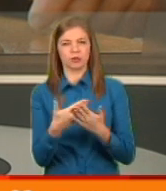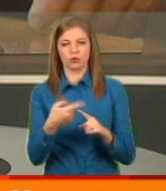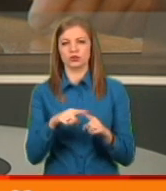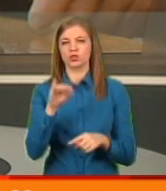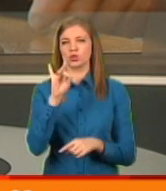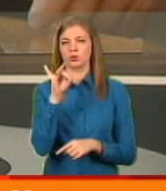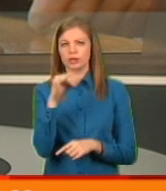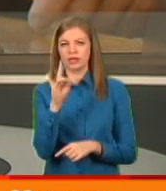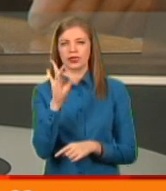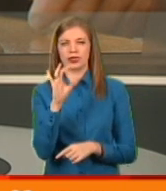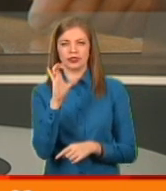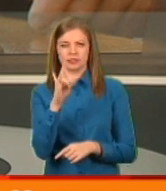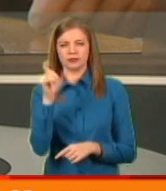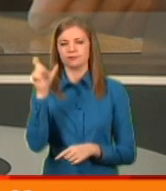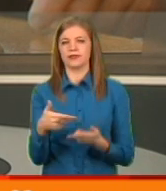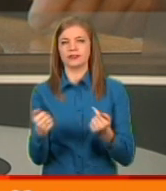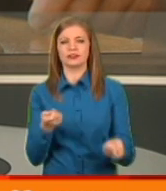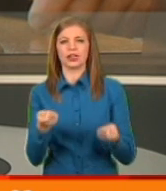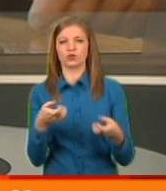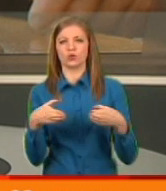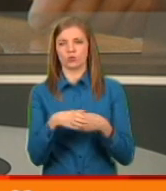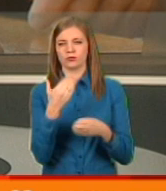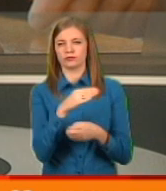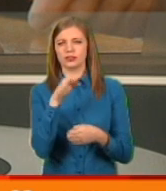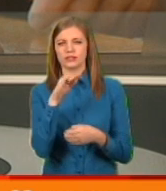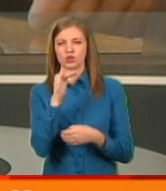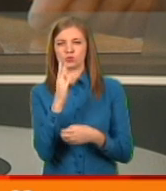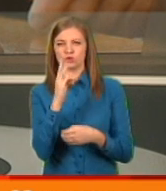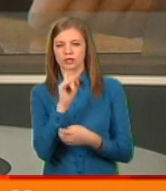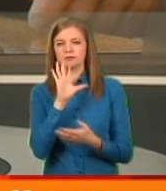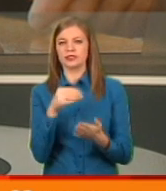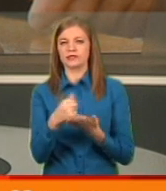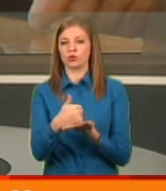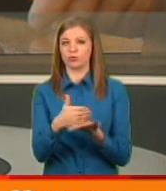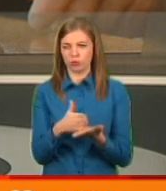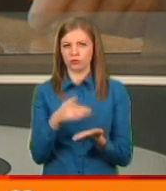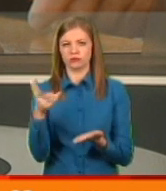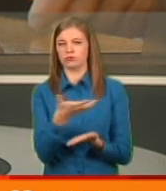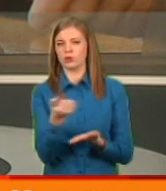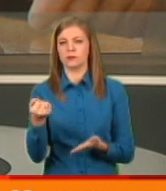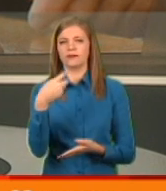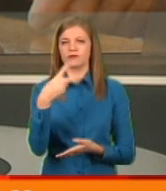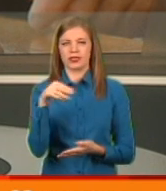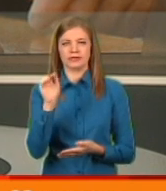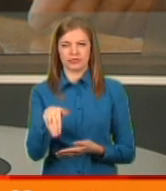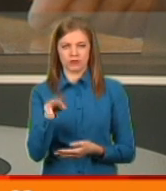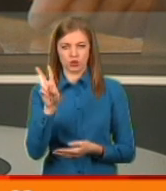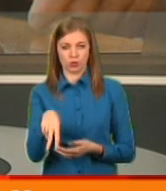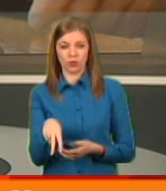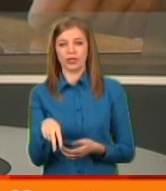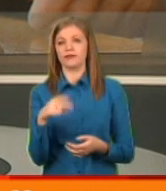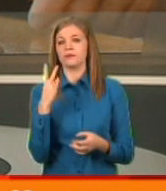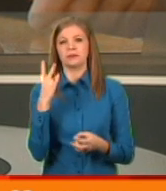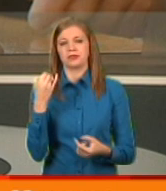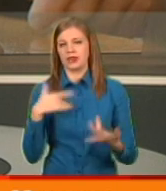це Юрій Крисін. Його визнали керівником групи «Тітушок». За свої послуги Крисін, кажуть, отримав 20 тисяч доларів.